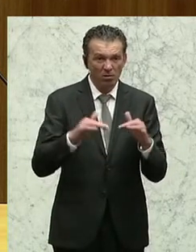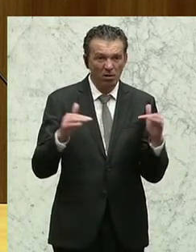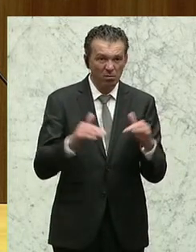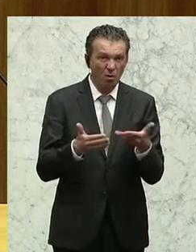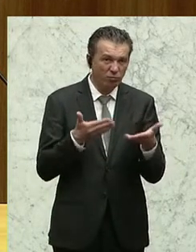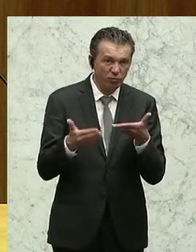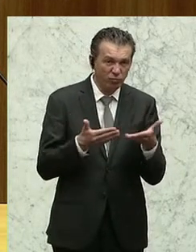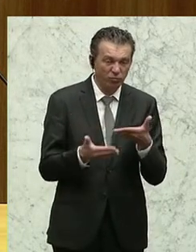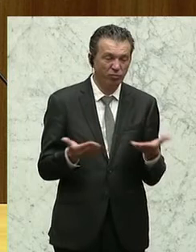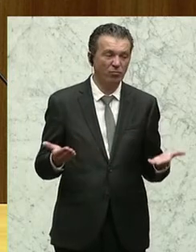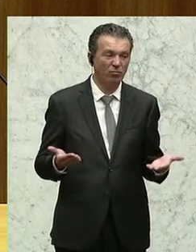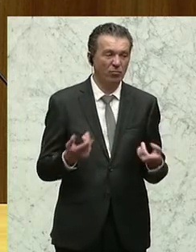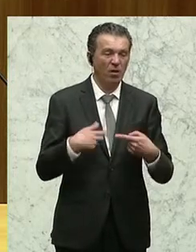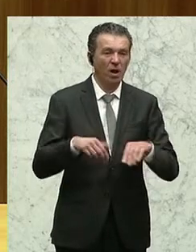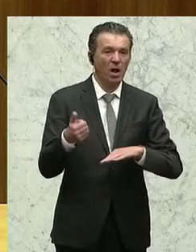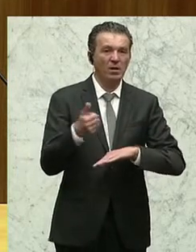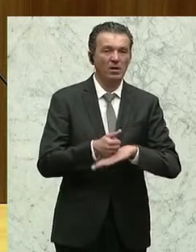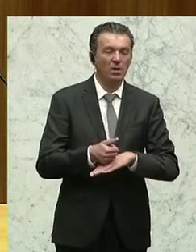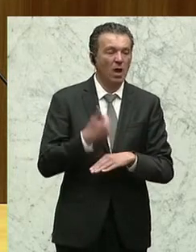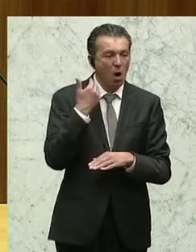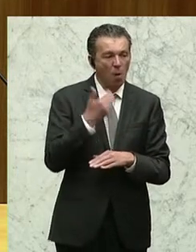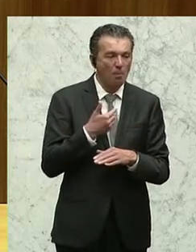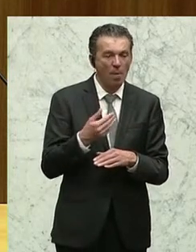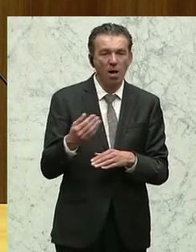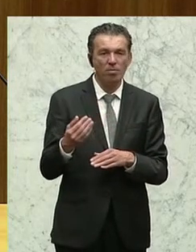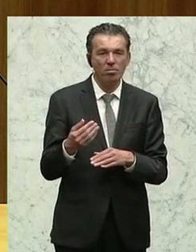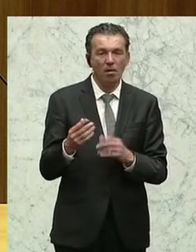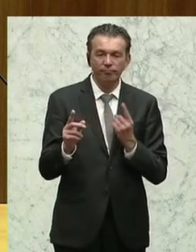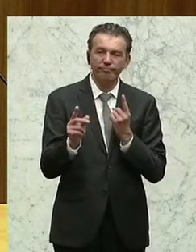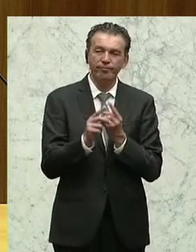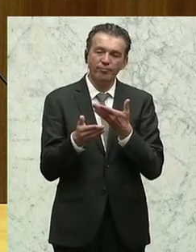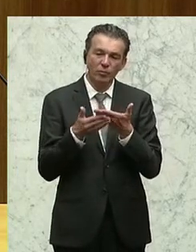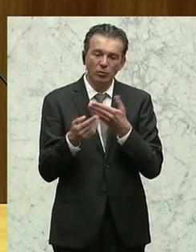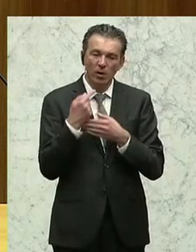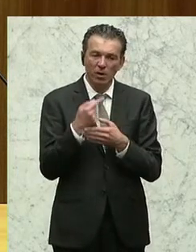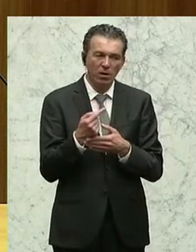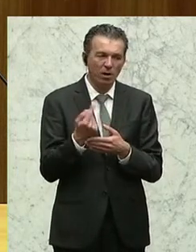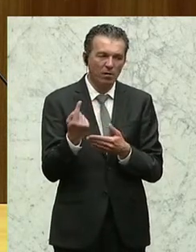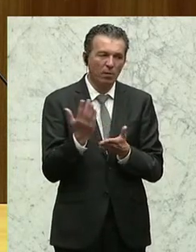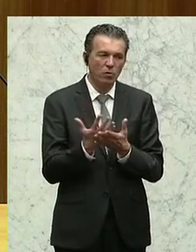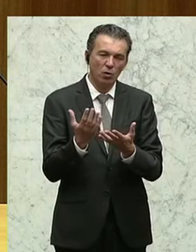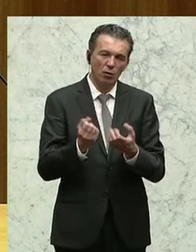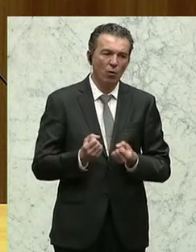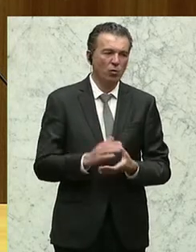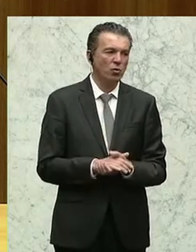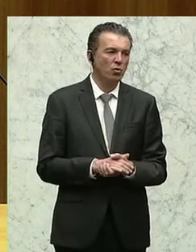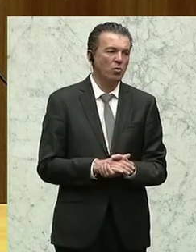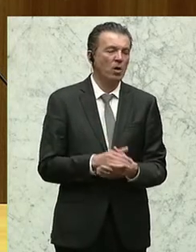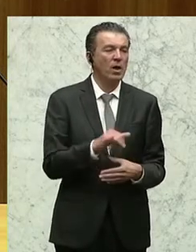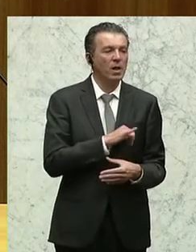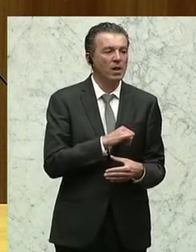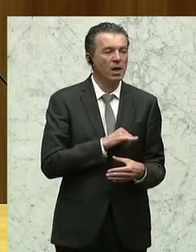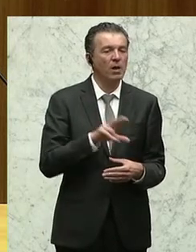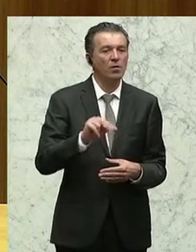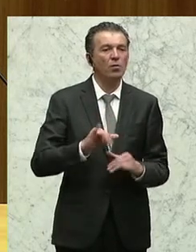nur wahrnimmt. Und auch Landeshauptmann Kompatscher hat mir in einem Vier-Augen-Gespräch gesagt, dass er sich schon wünschen würde, die